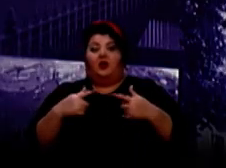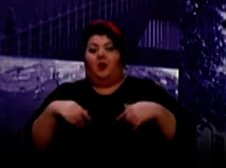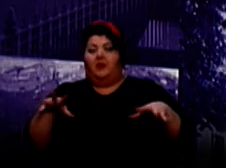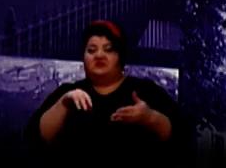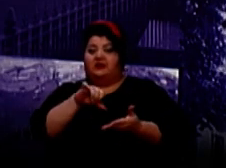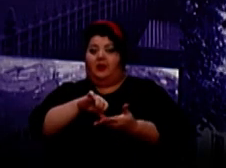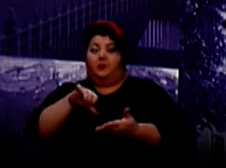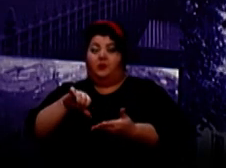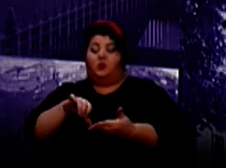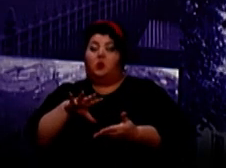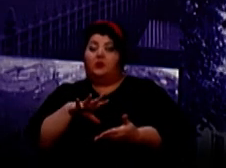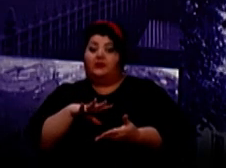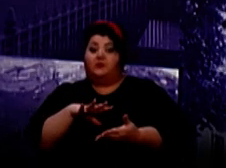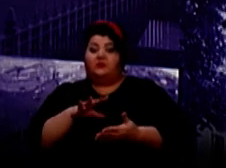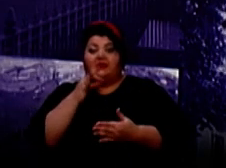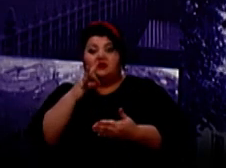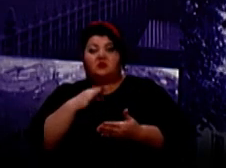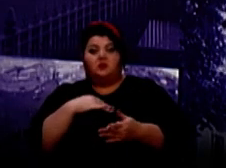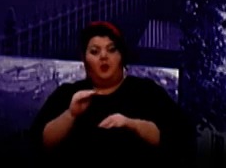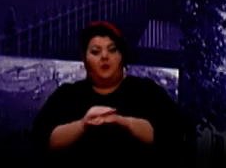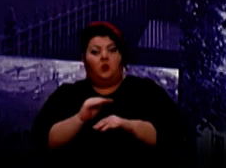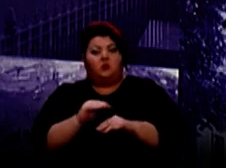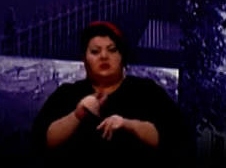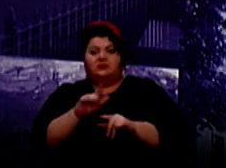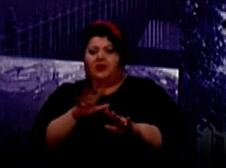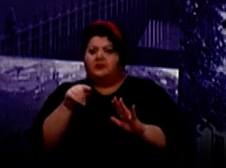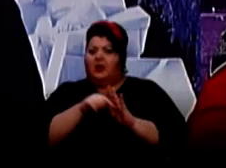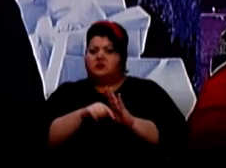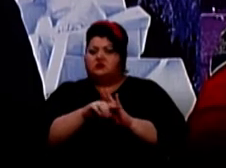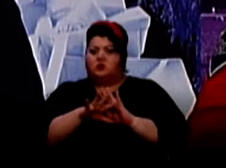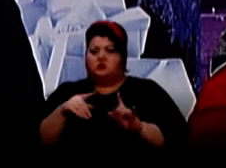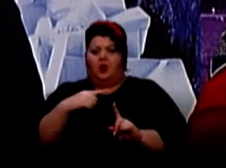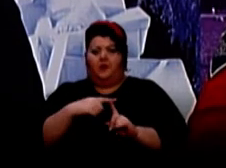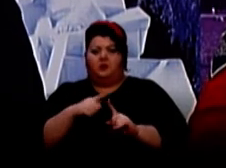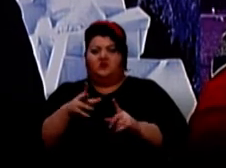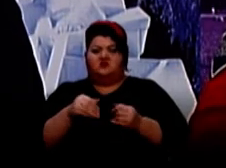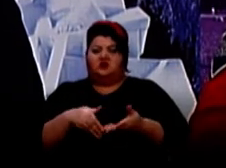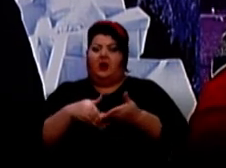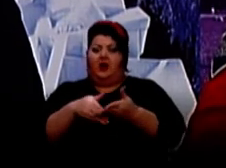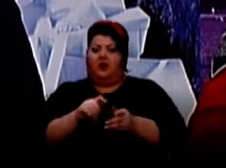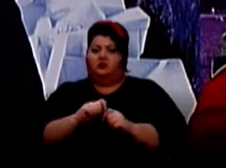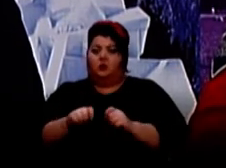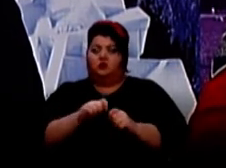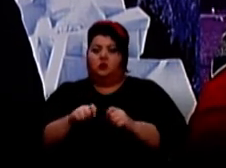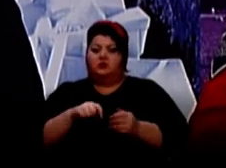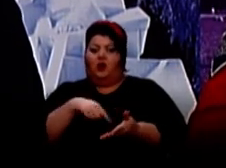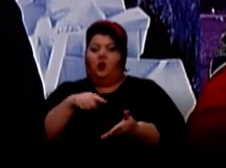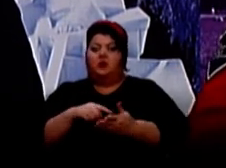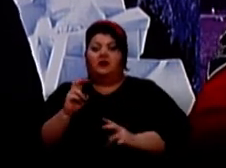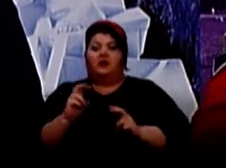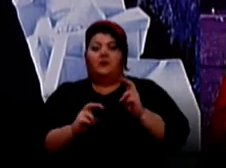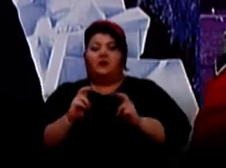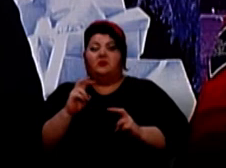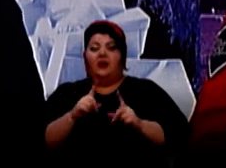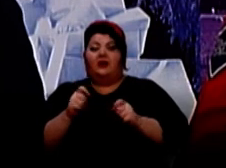були. Скажіть мені, будь ласка, це не стосується, плюс до цього ви ще дотуєте комунальне підприємство за